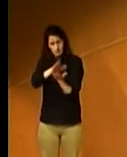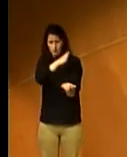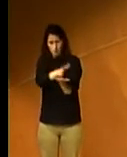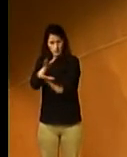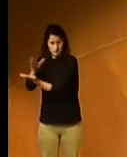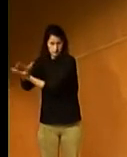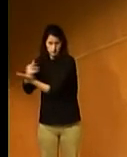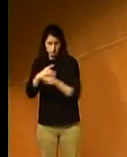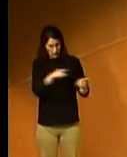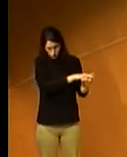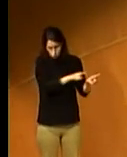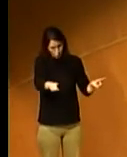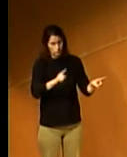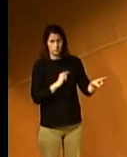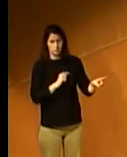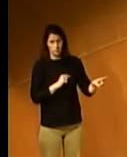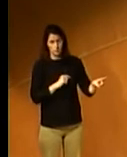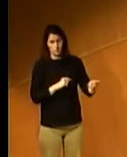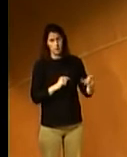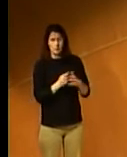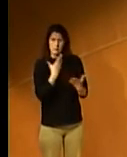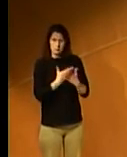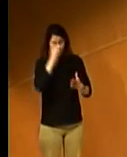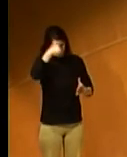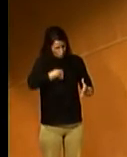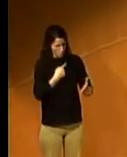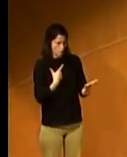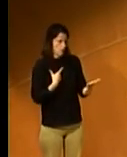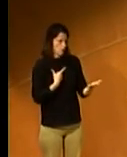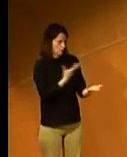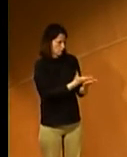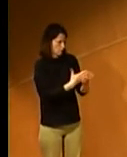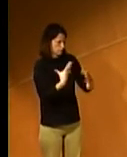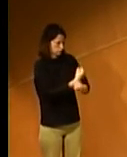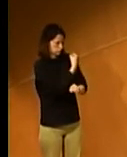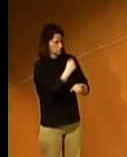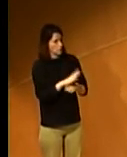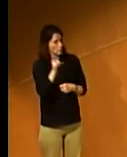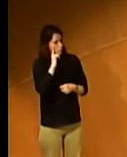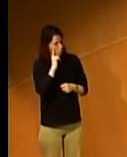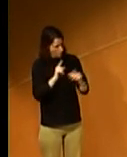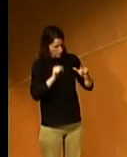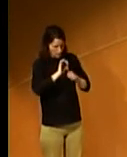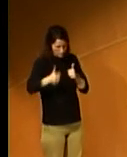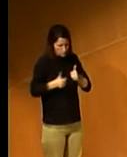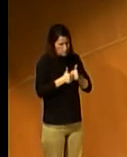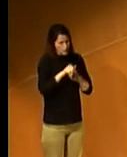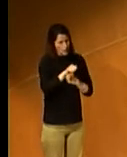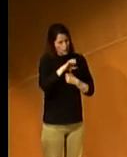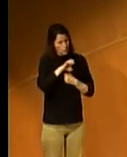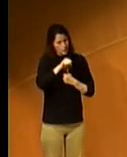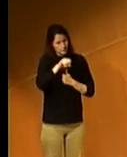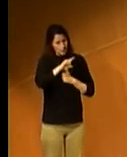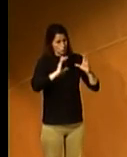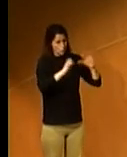réussite. Pourquoi ? Eh bien, parce que j'ai une AESH collective, donc une accompagnante